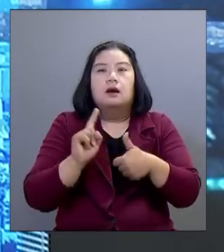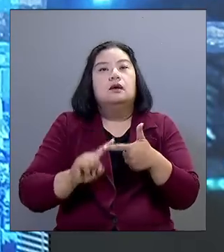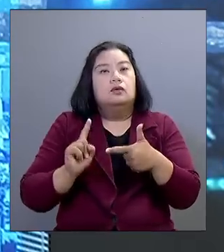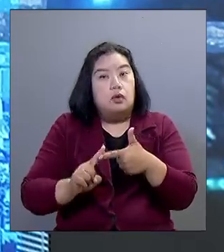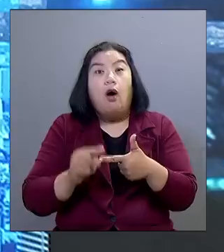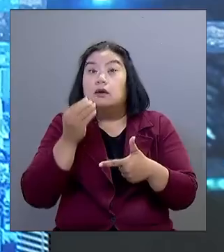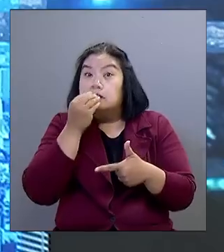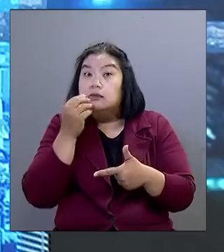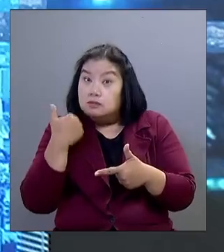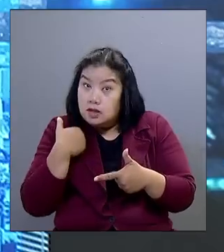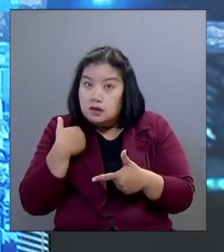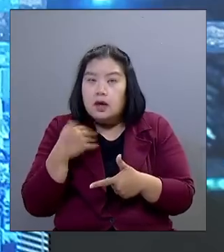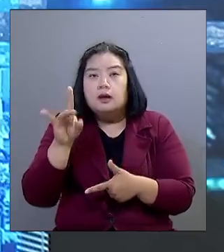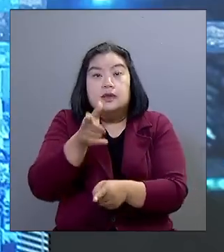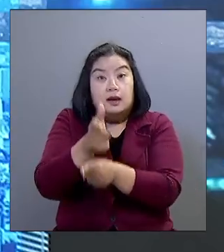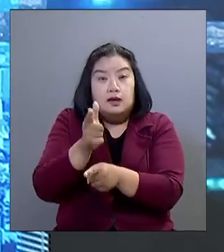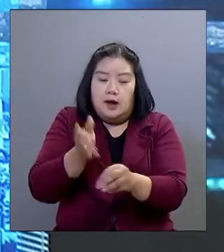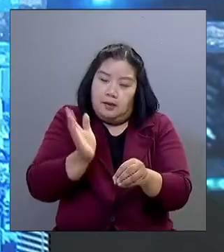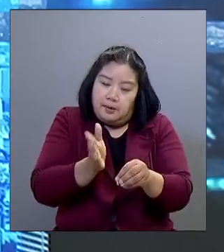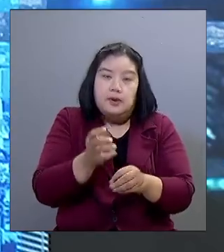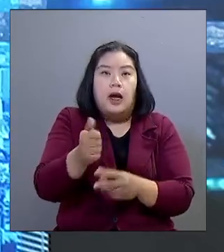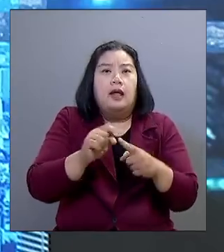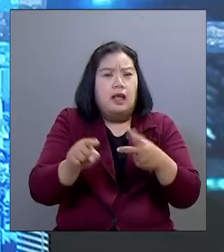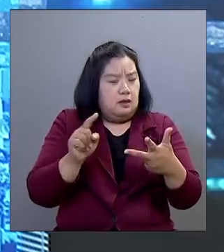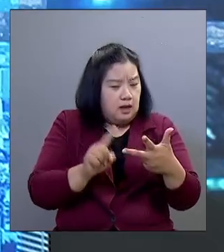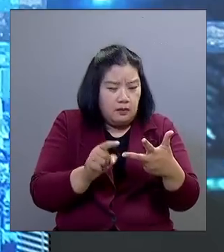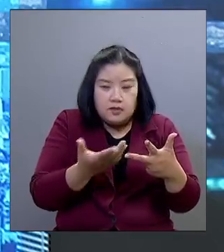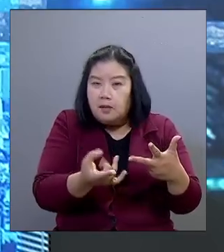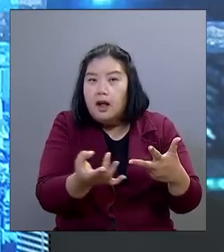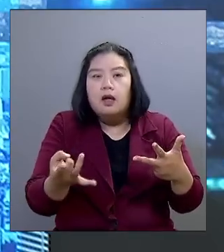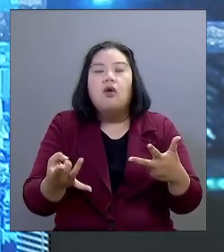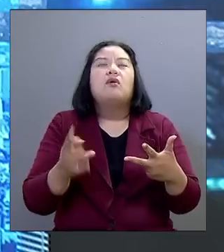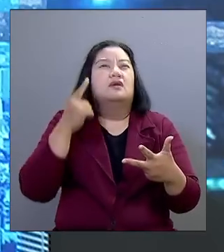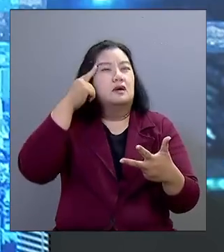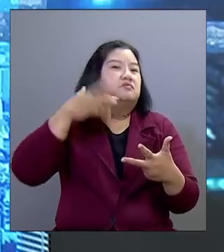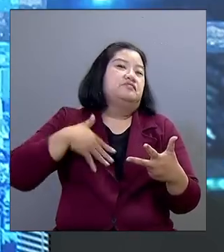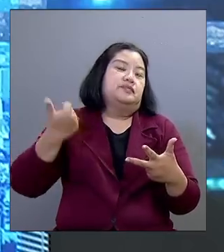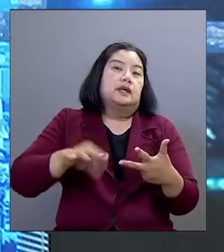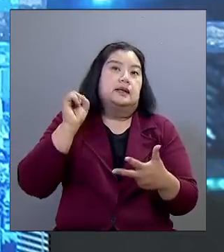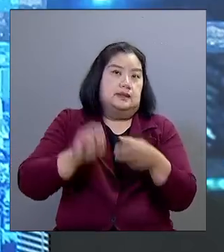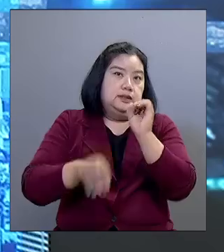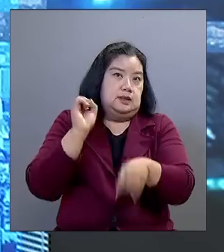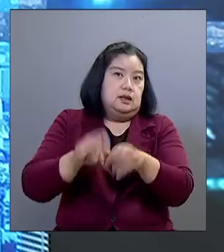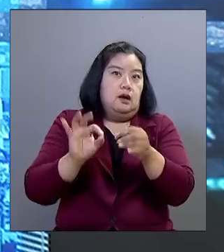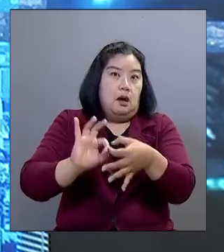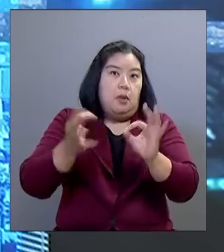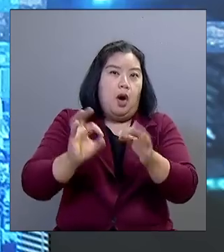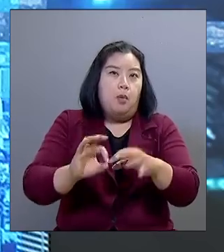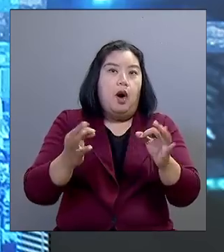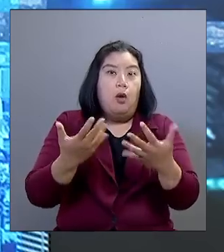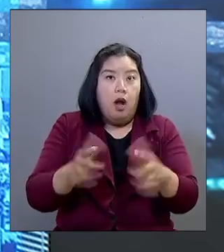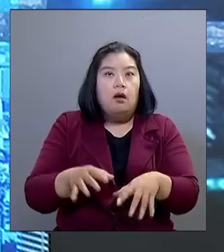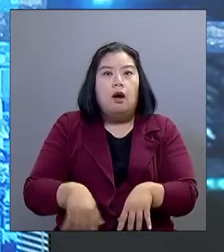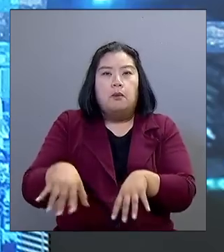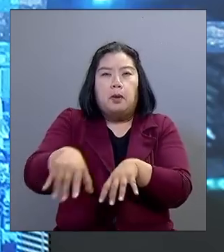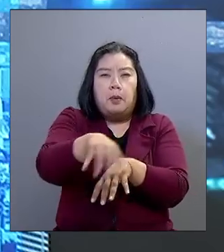าหารสัตว์ได้แต่ถ้าเหลือจากตรงนั้นทําอย่างไรหลายคนก็เลยเอาไปเผาค่ะพอเกิดการเผามากขึ้นเผาเป็นหมู่บ้านเผ